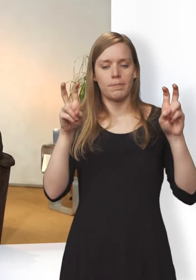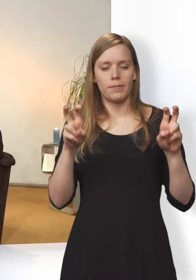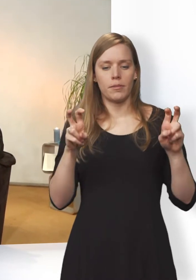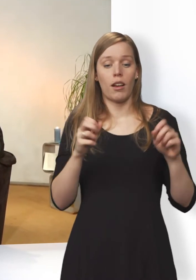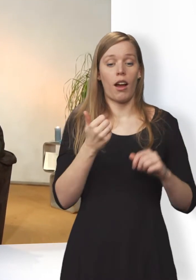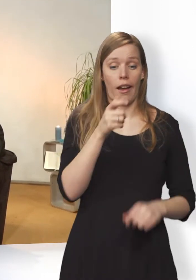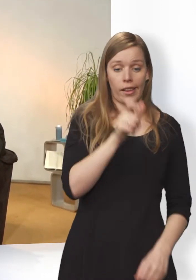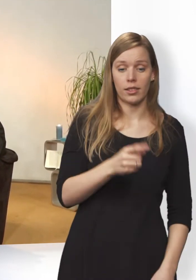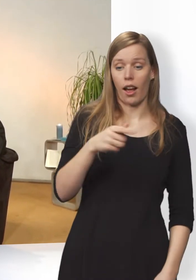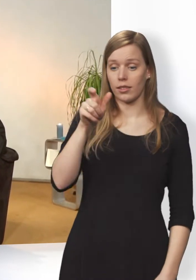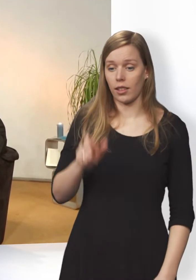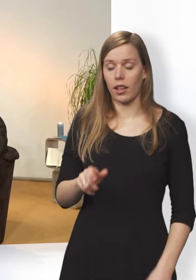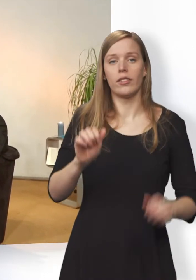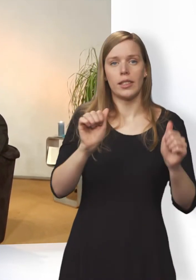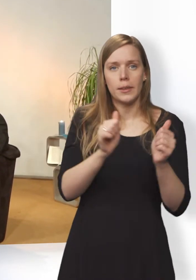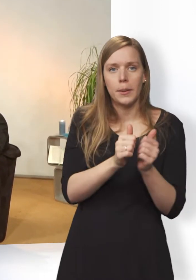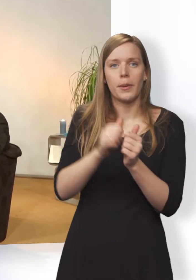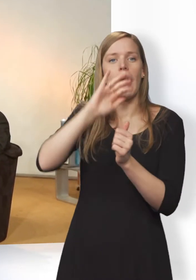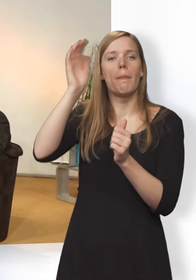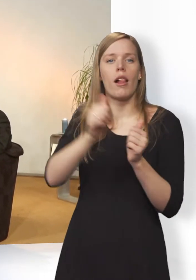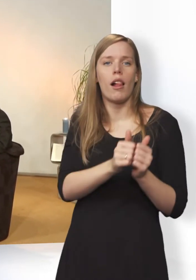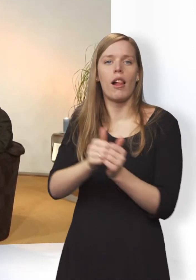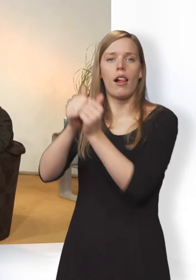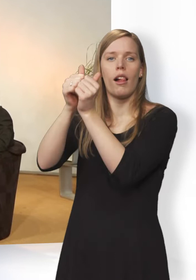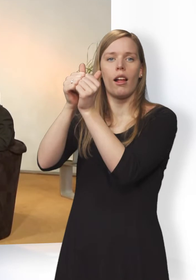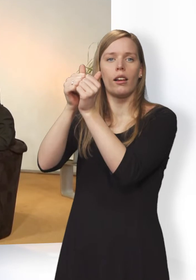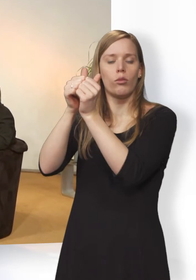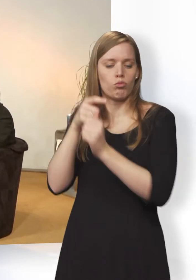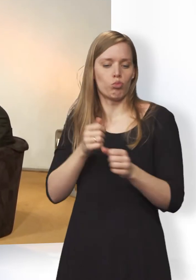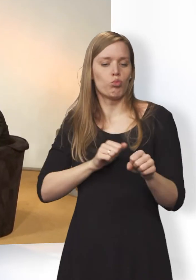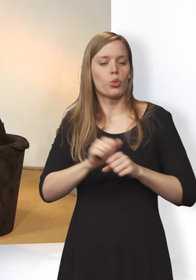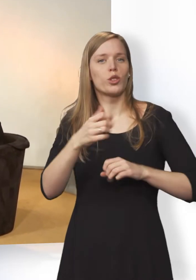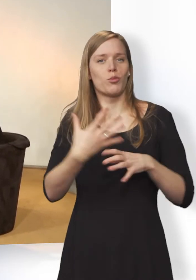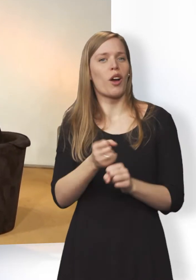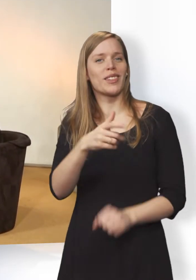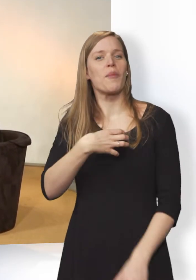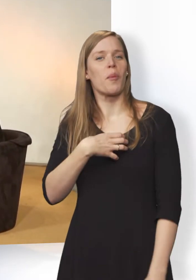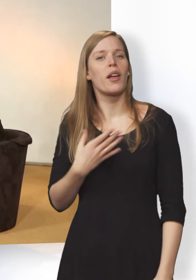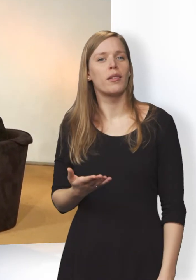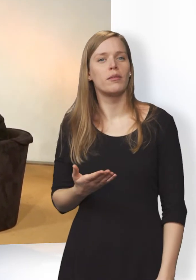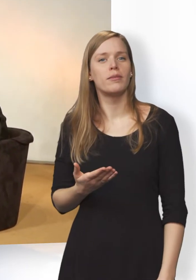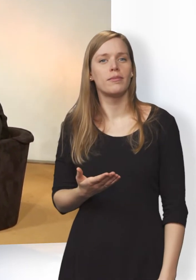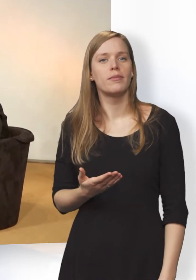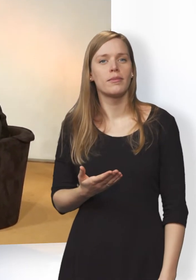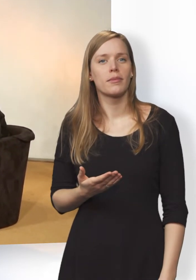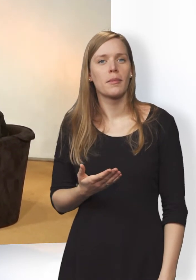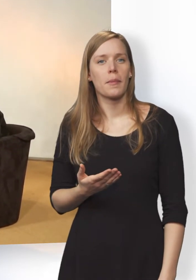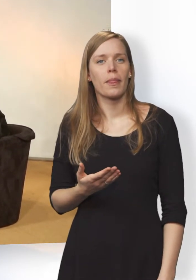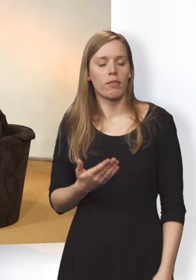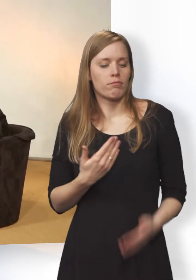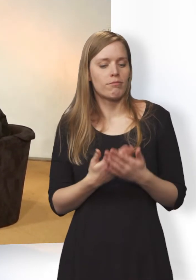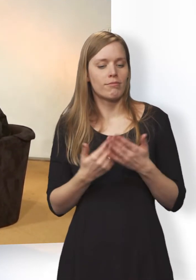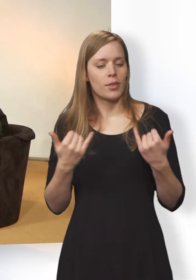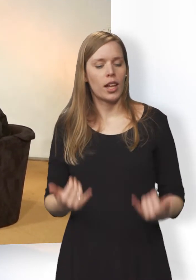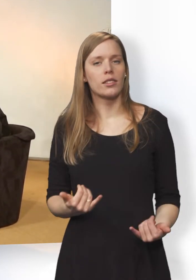sich in den himmel bringt und jetzt können wir immer noch durchhalten das macht ihr kein problem das ist voll können wir beieinander -